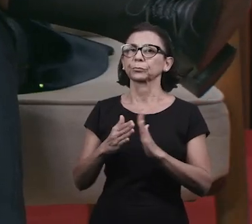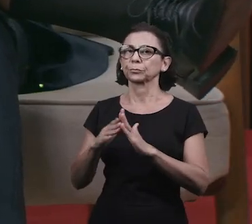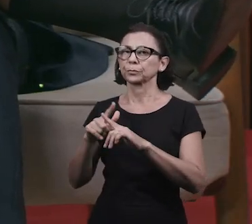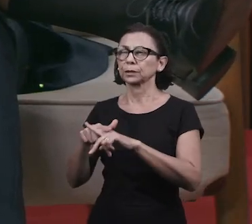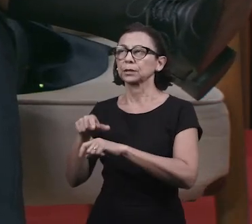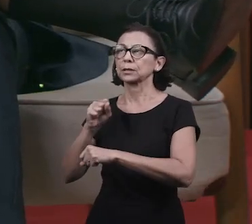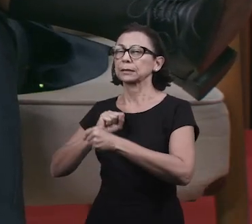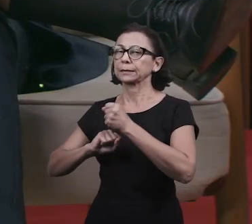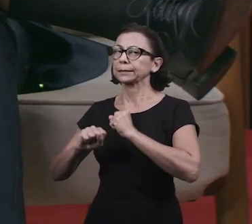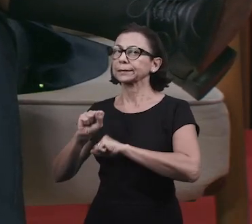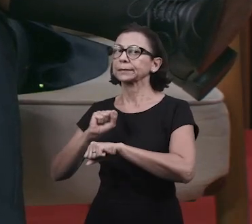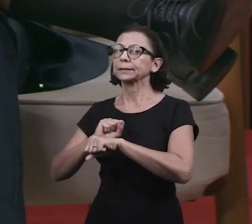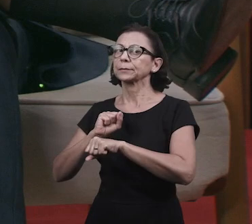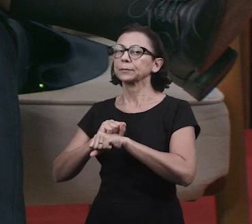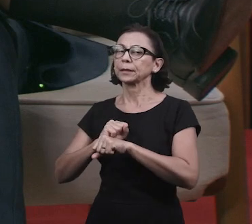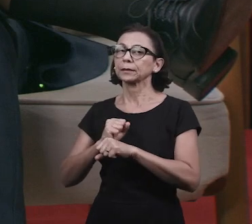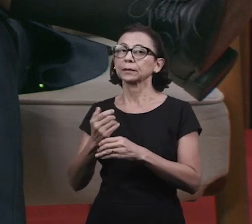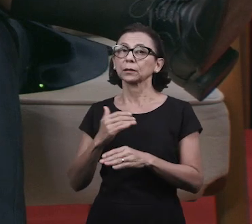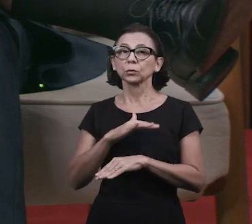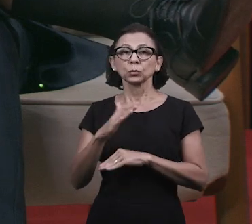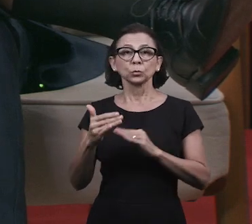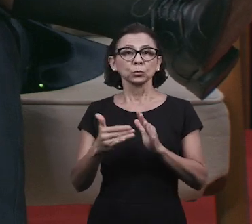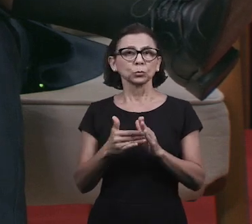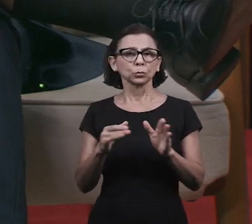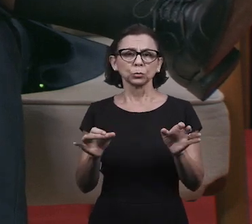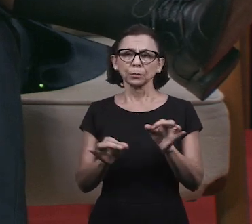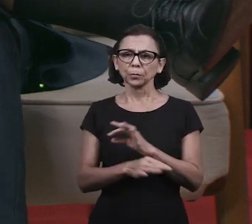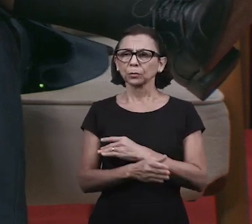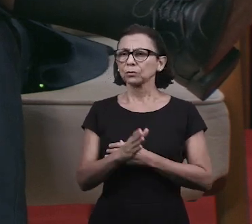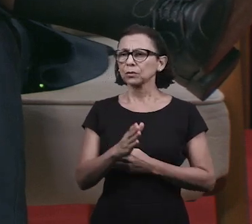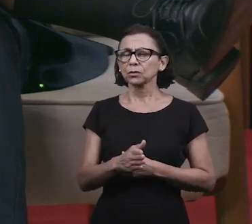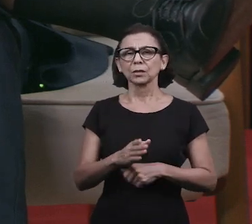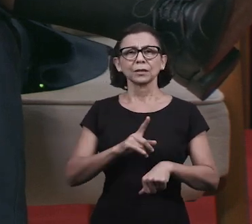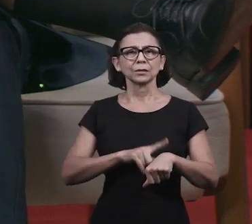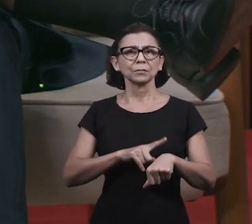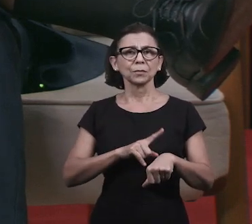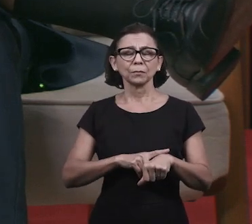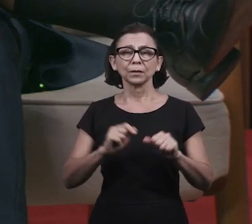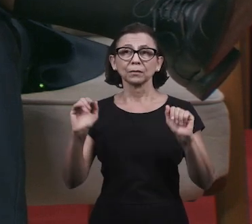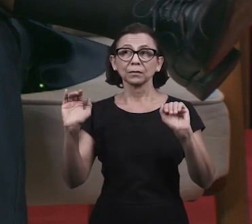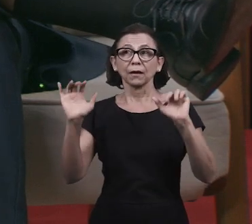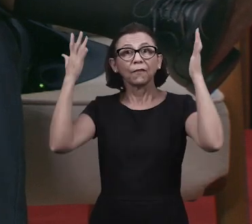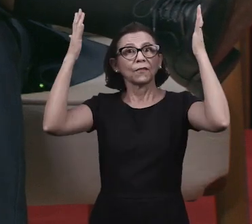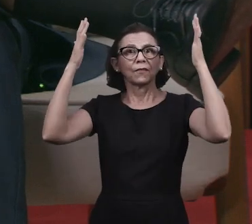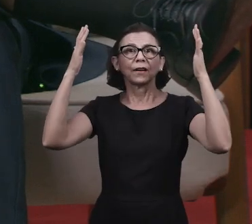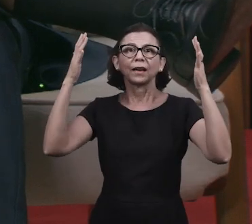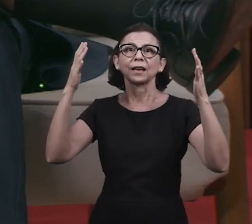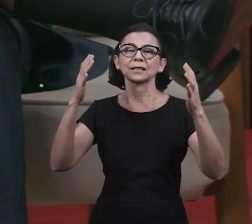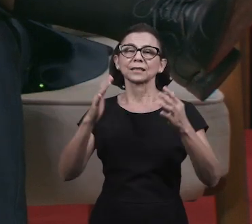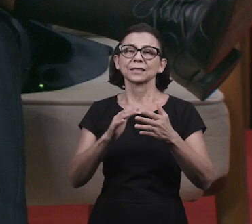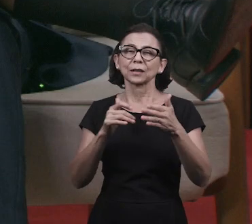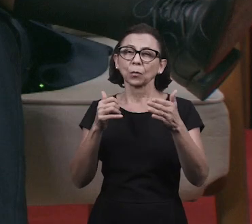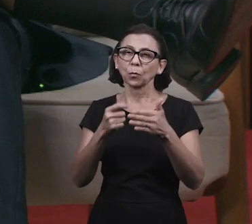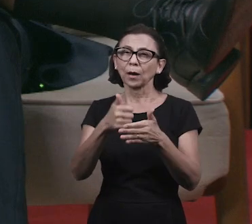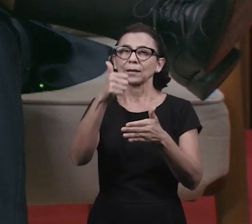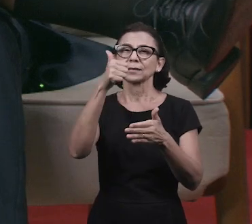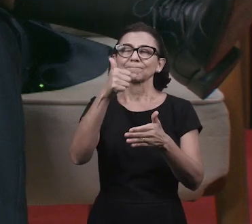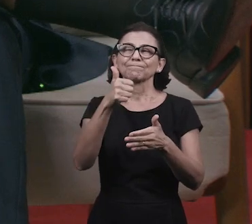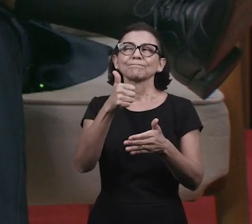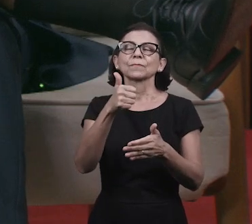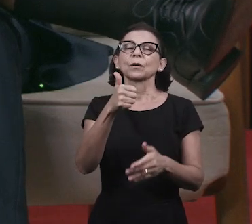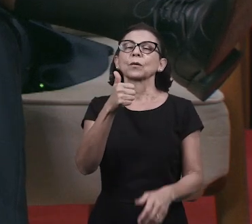ce grand jour. Tout est déjà prêt, n'est-ce pas? Cela parle à l'heure de la scène. Il y a